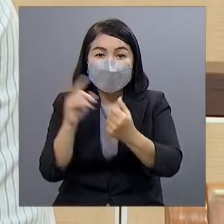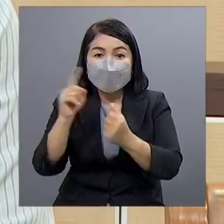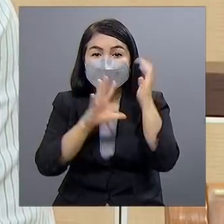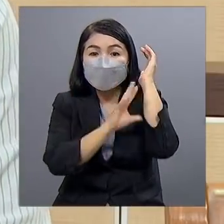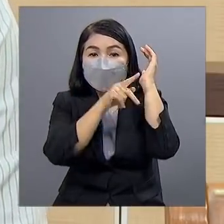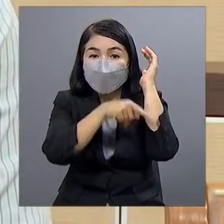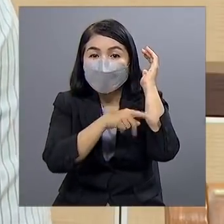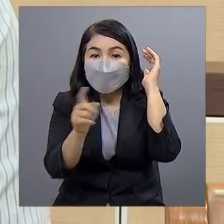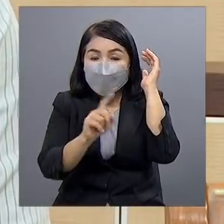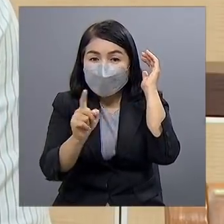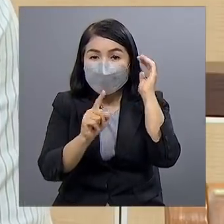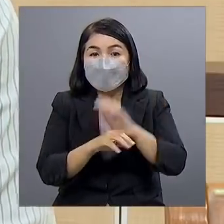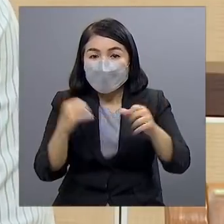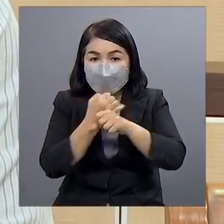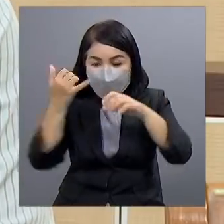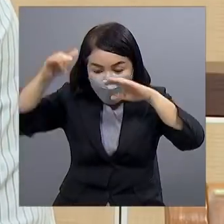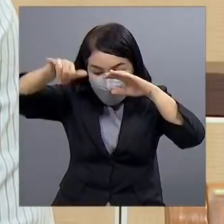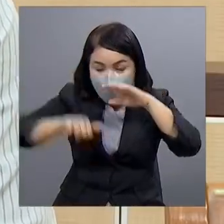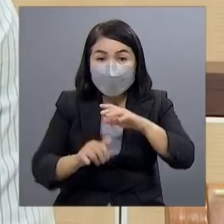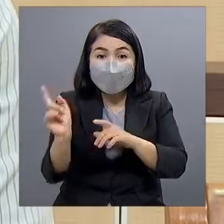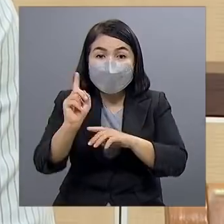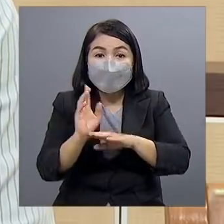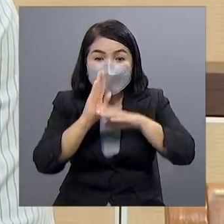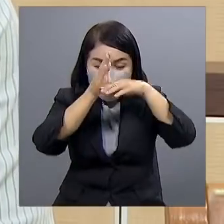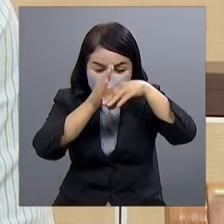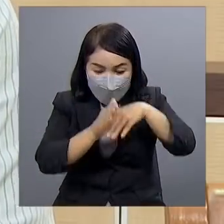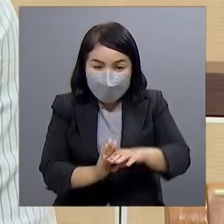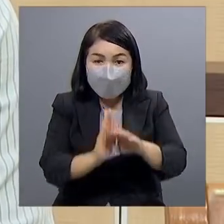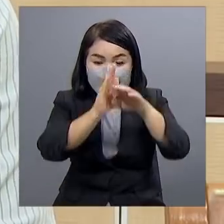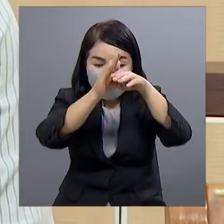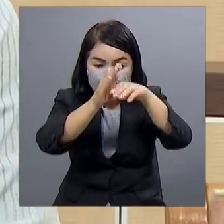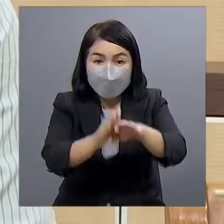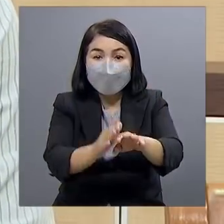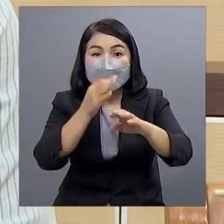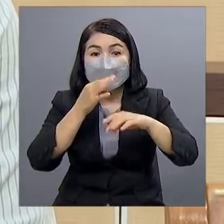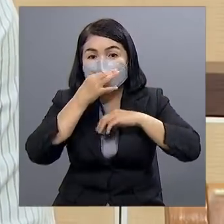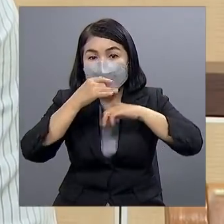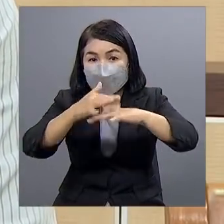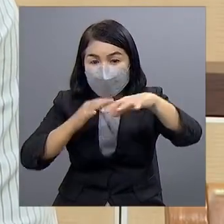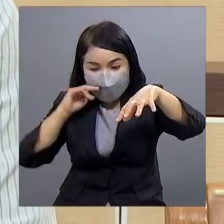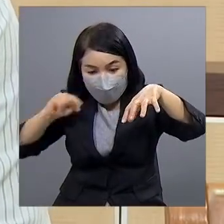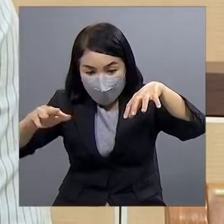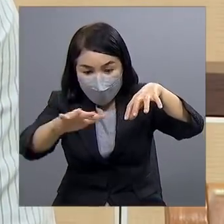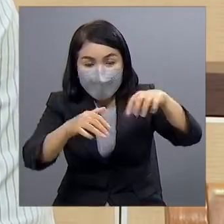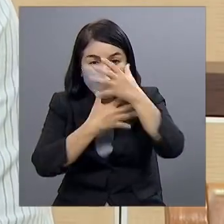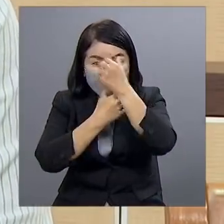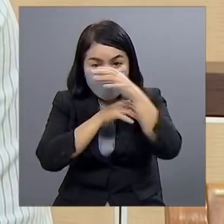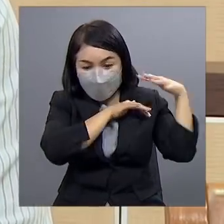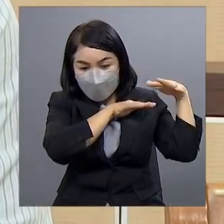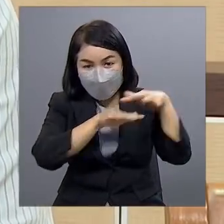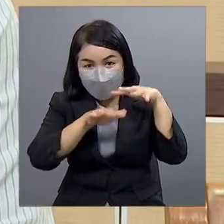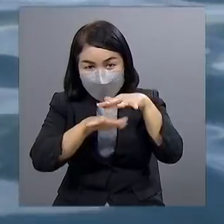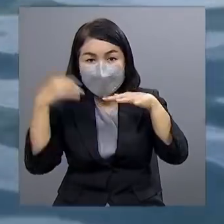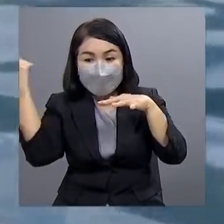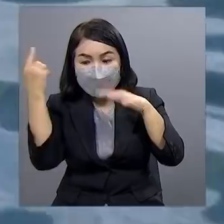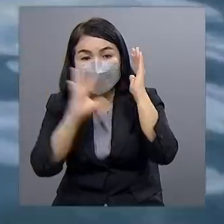ามาดำน้ำดูฉลามวาฬใช่ไหมฮะที่ล้านเป็ดล้านไก่ซึ่งเป็นตัวที่ดึงดูดนักท่องเที่ยวมาในจังหวัดชุมพรเยอะมาก